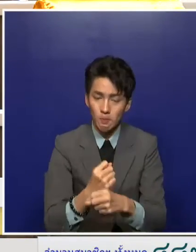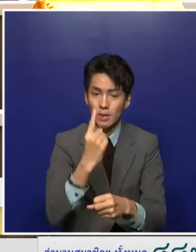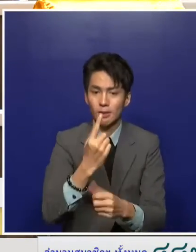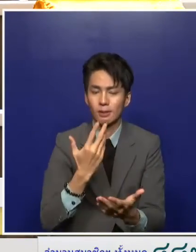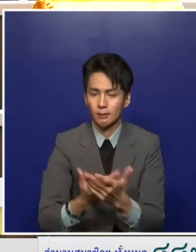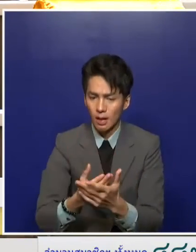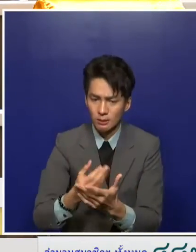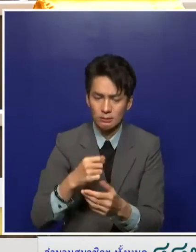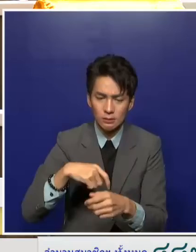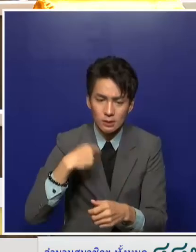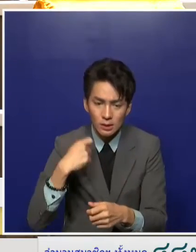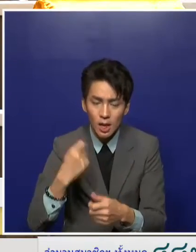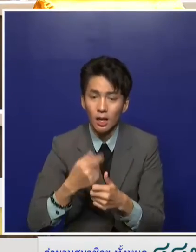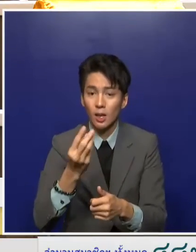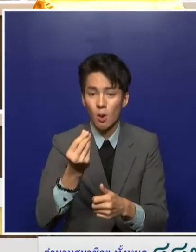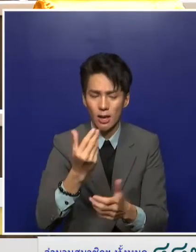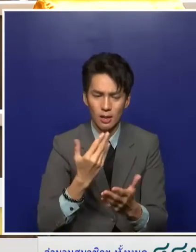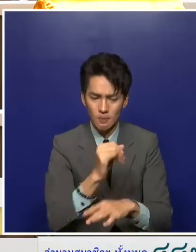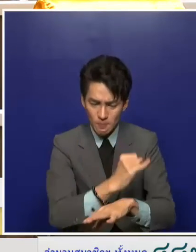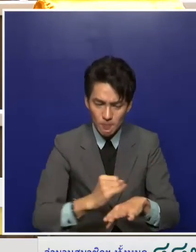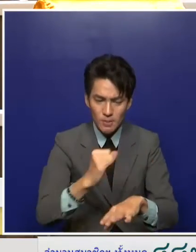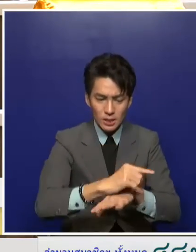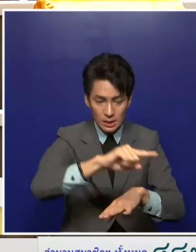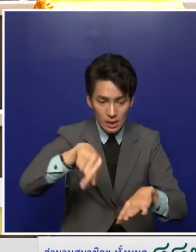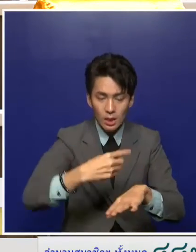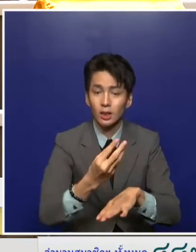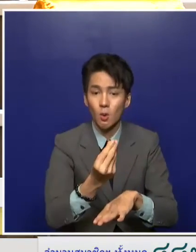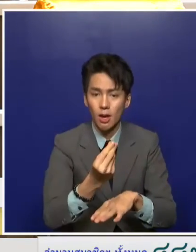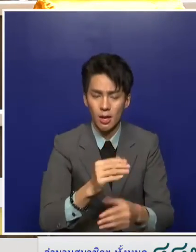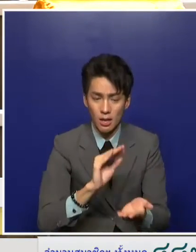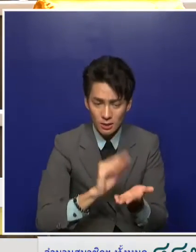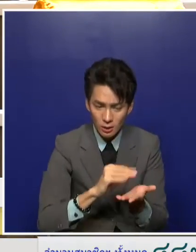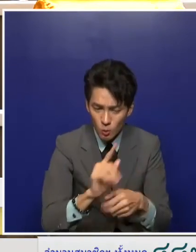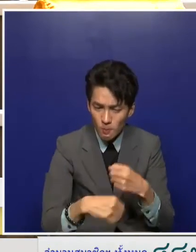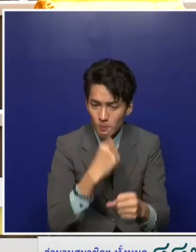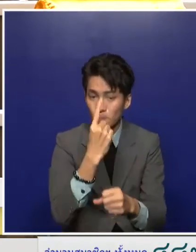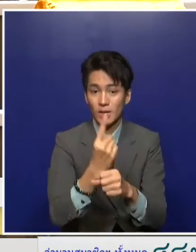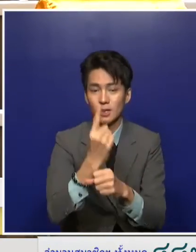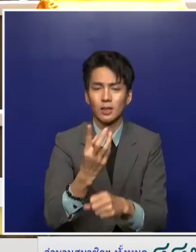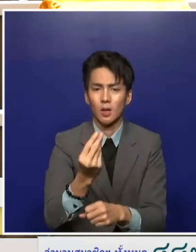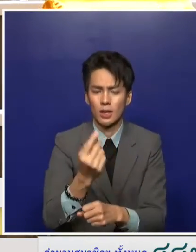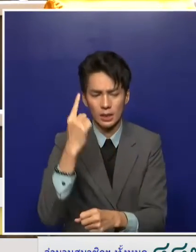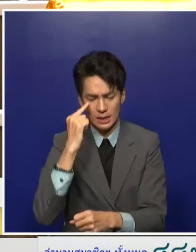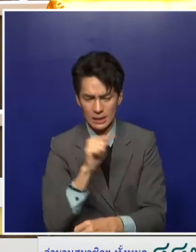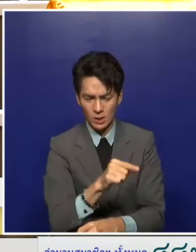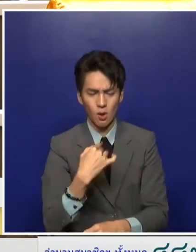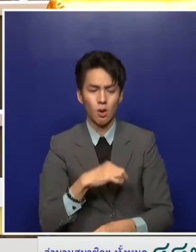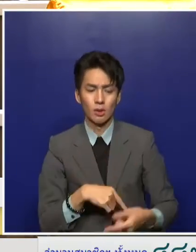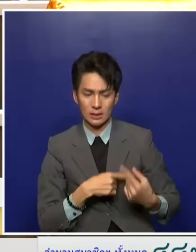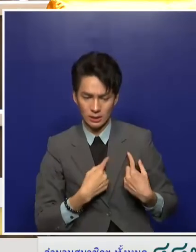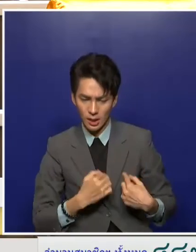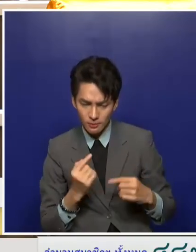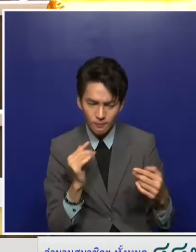เป็นพื้นที่กี่หมื่นกี่แสนไร่สะสมในรอบ 10ปีเป็นจำนวนเงินเท่าใดจะได้เห็นใจซึ่งกันและกัน